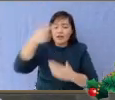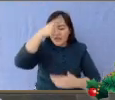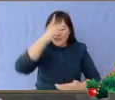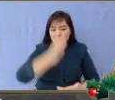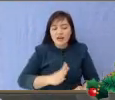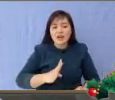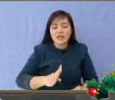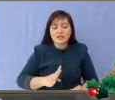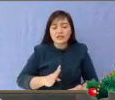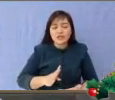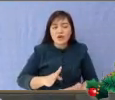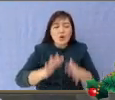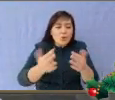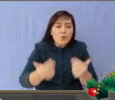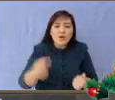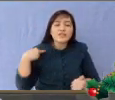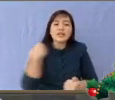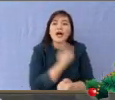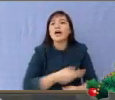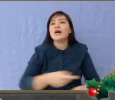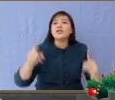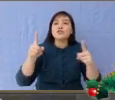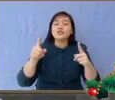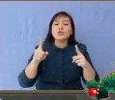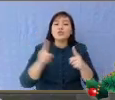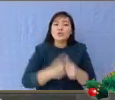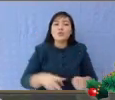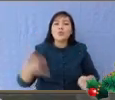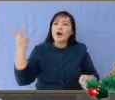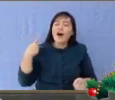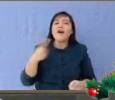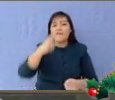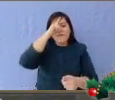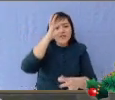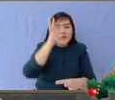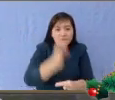Hindi po natin masosolve yung problema kapag puro takot po tayo sa problema.